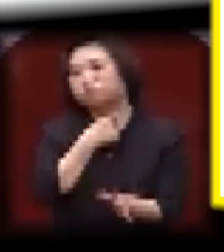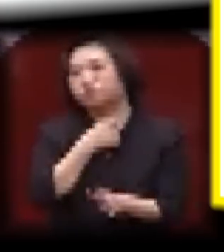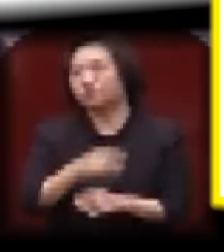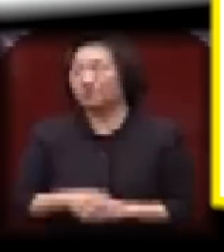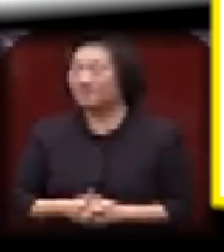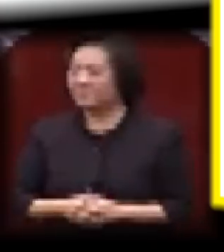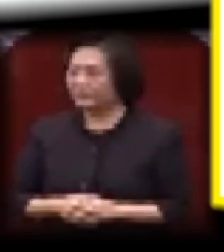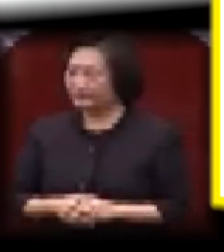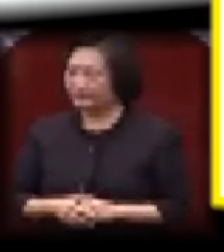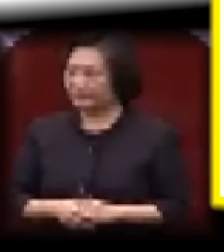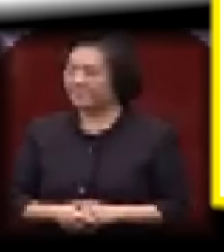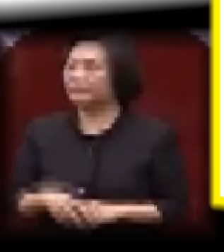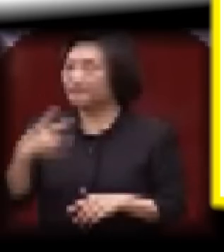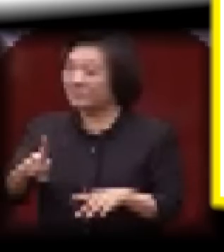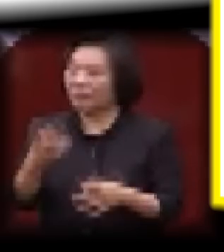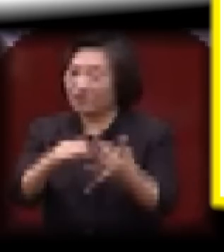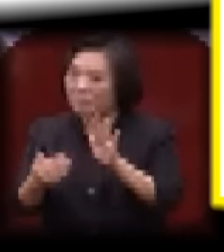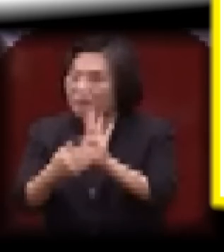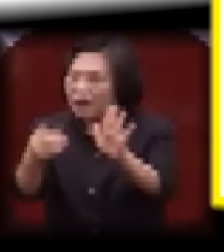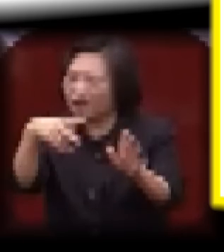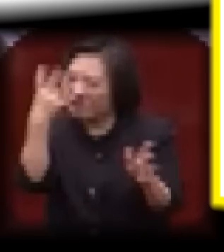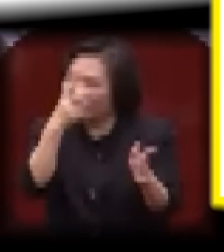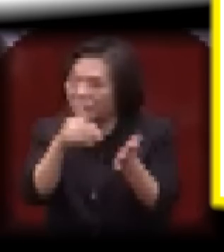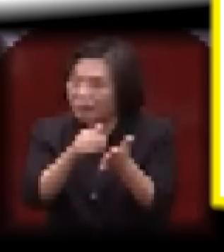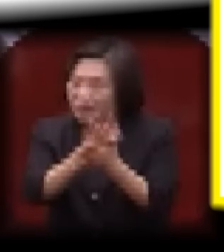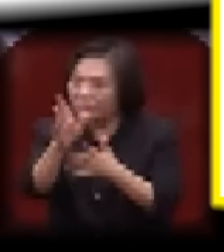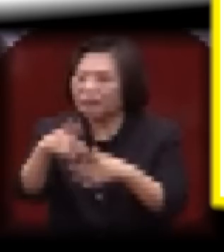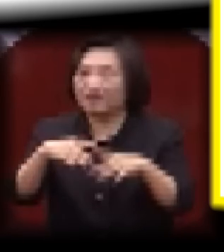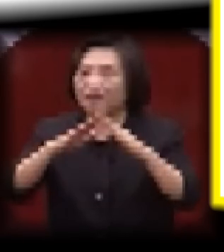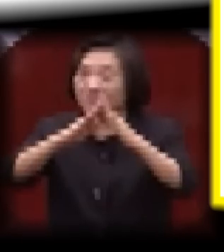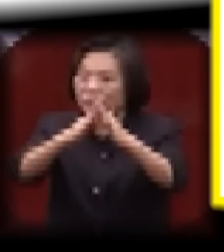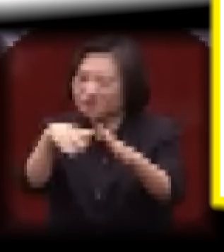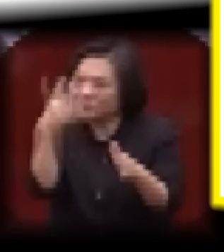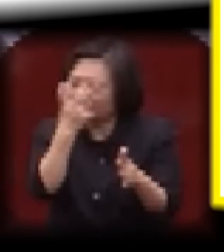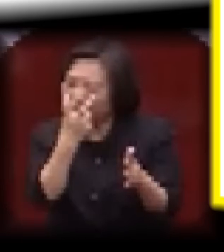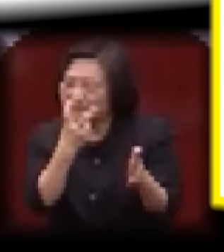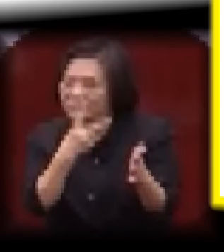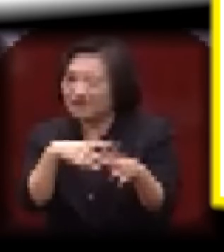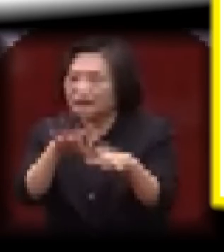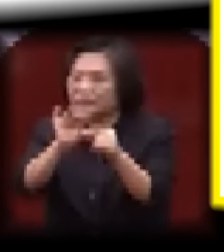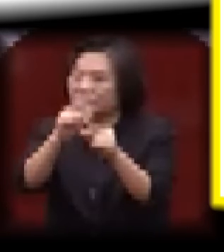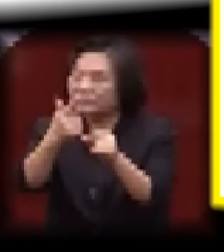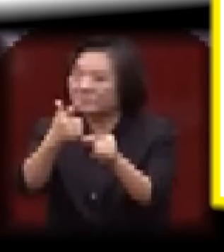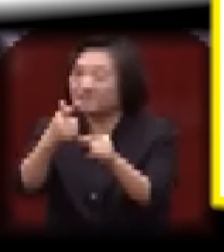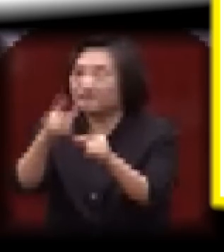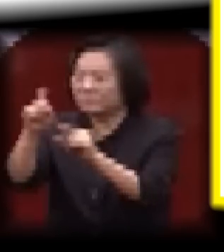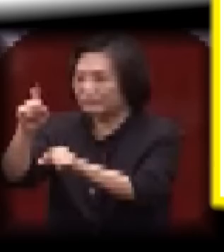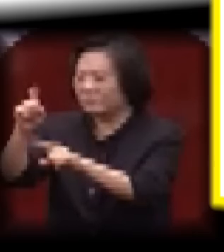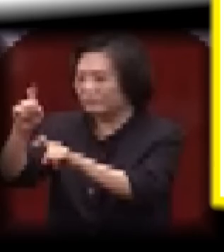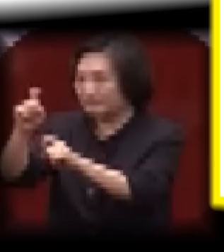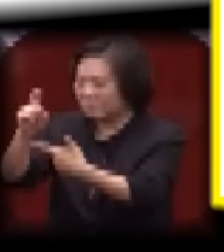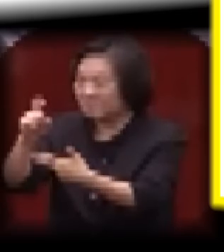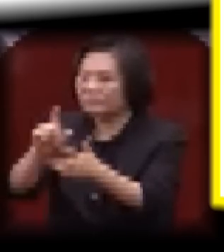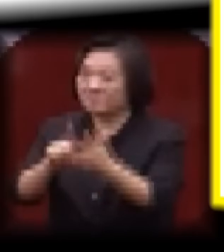那在这个防火避难性能审查以后，在都审的时候，从106年的10月17号，